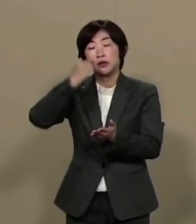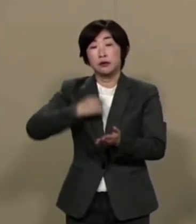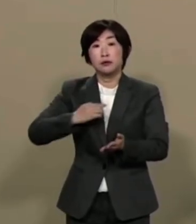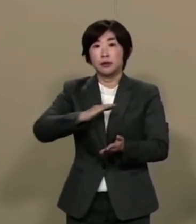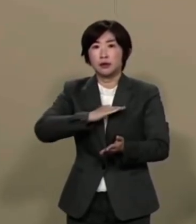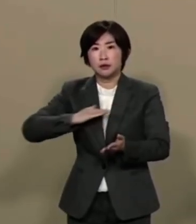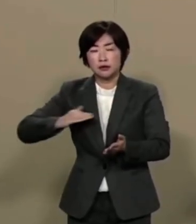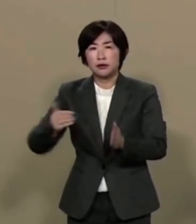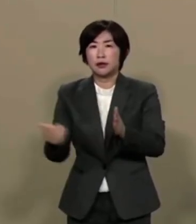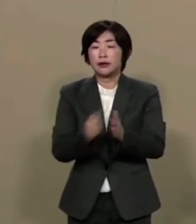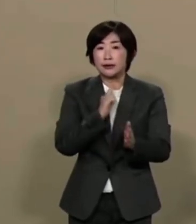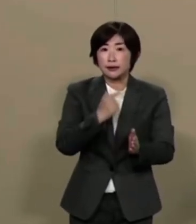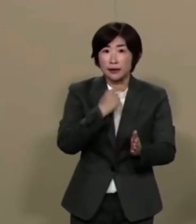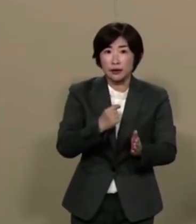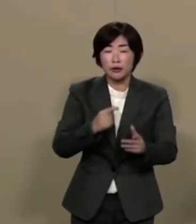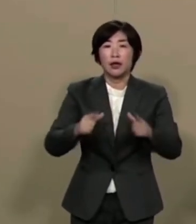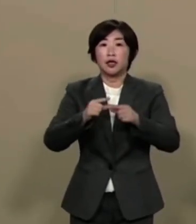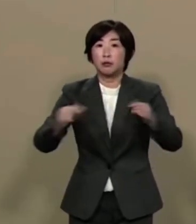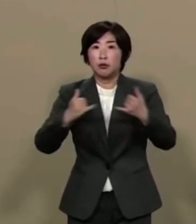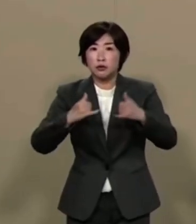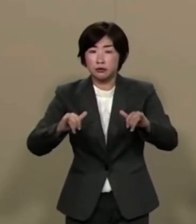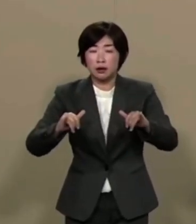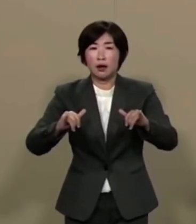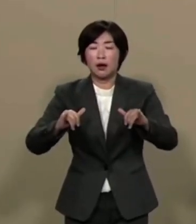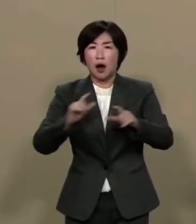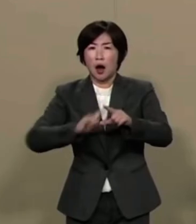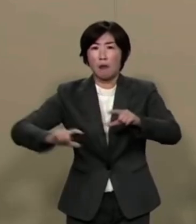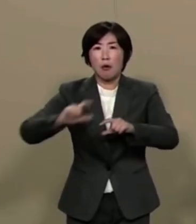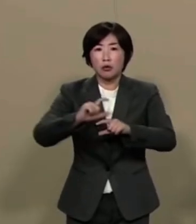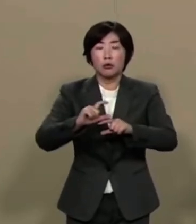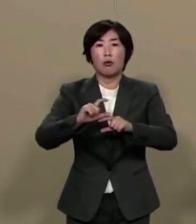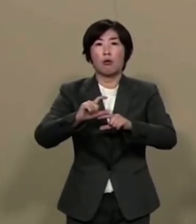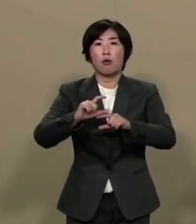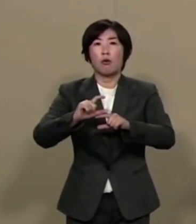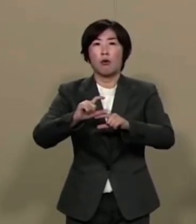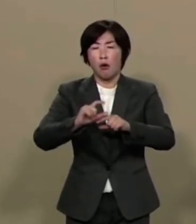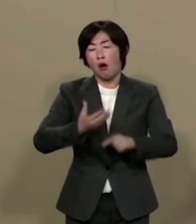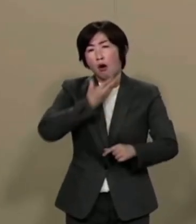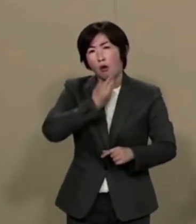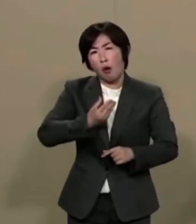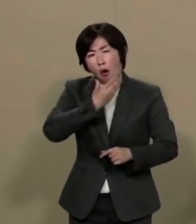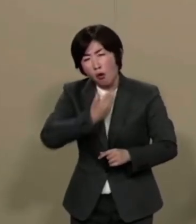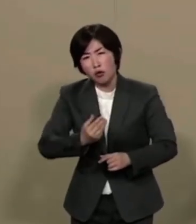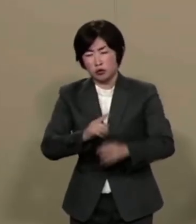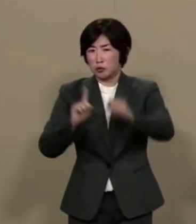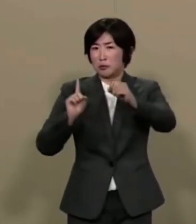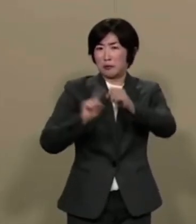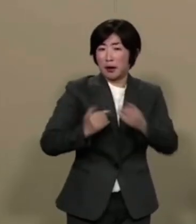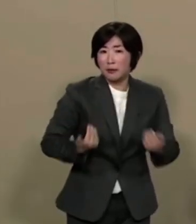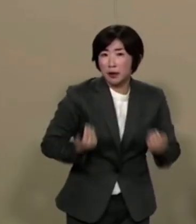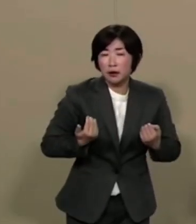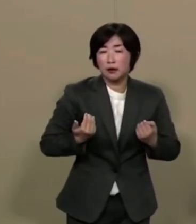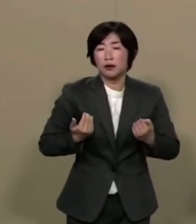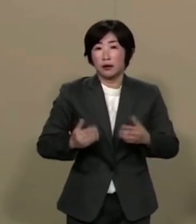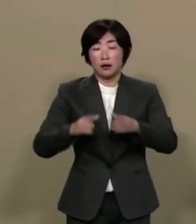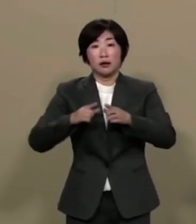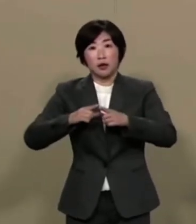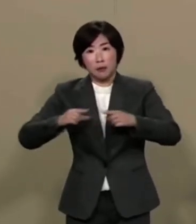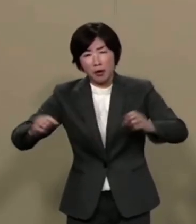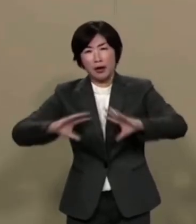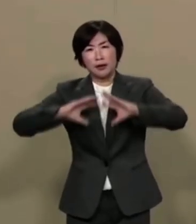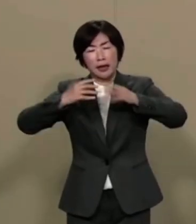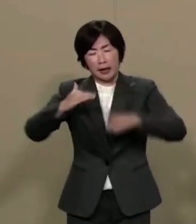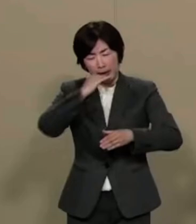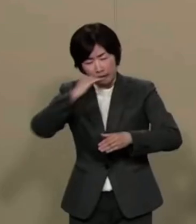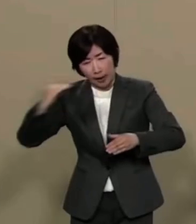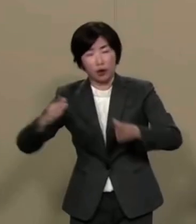私たちは最後に言いたいのは日本人はもっと幸福になるべきなんですなぜか日本が世界で最高の